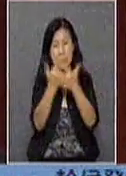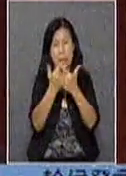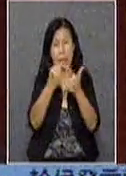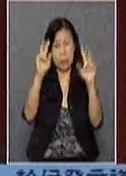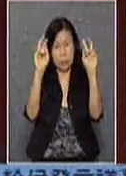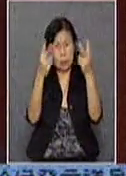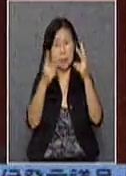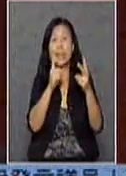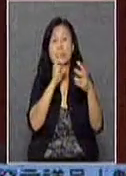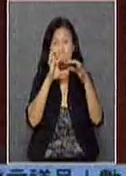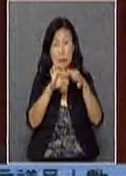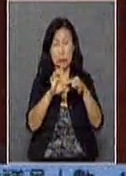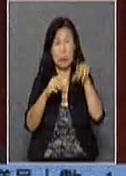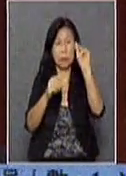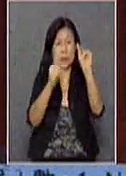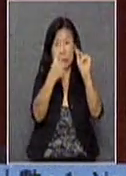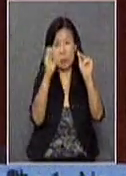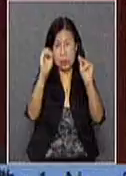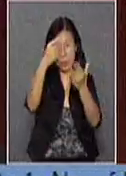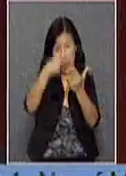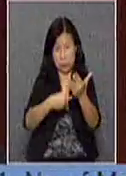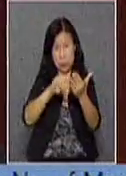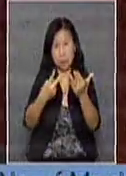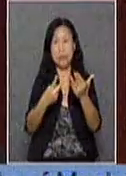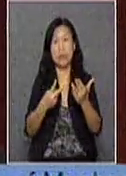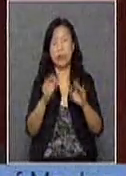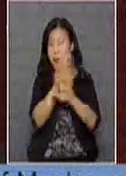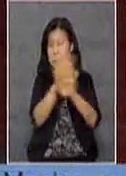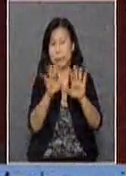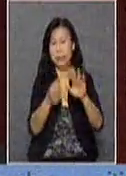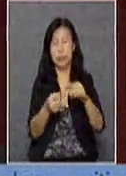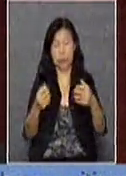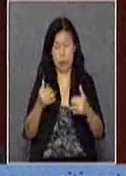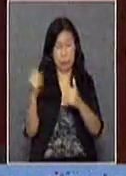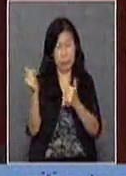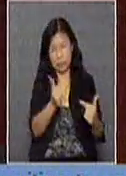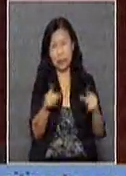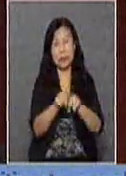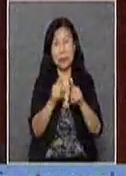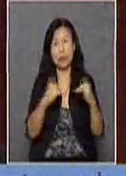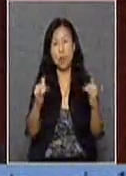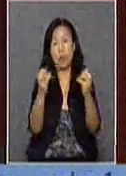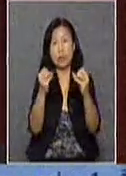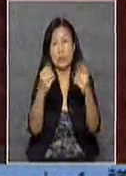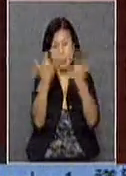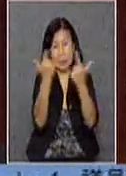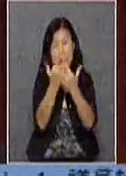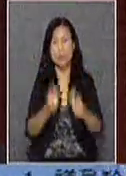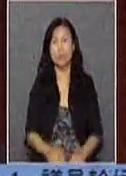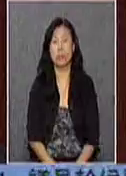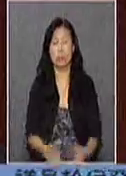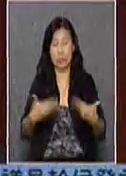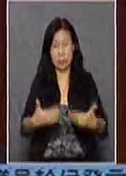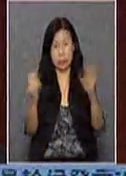有關710項嘅修正案，我哋就唔應該再喺呢度再辯論嘅。而家呢一項嘅辯論咧，